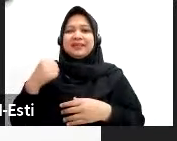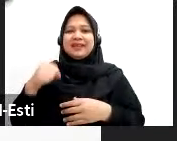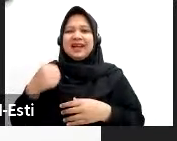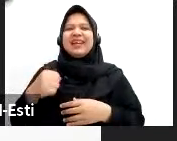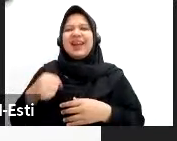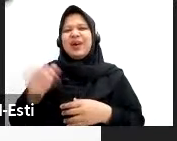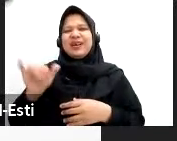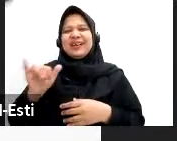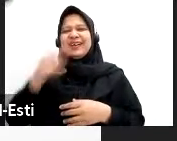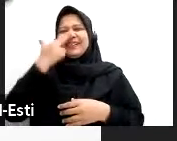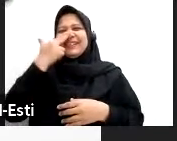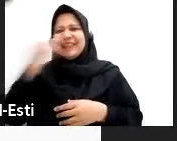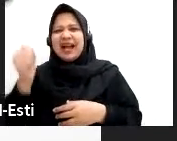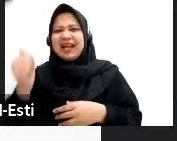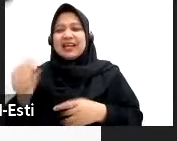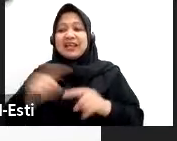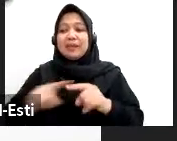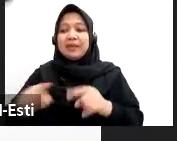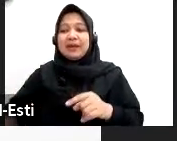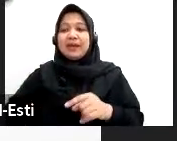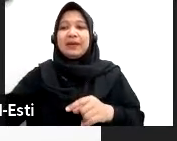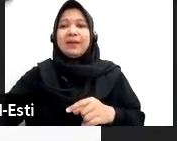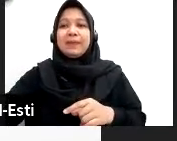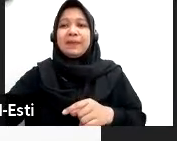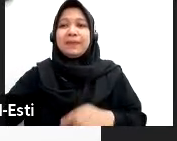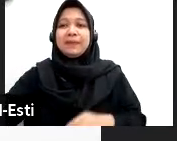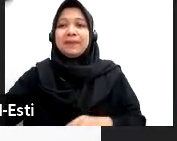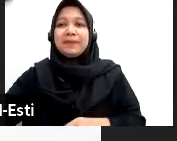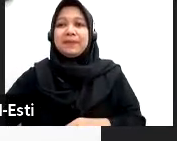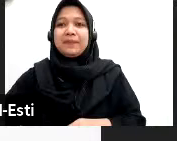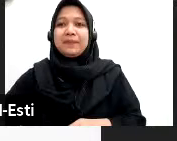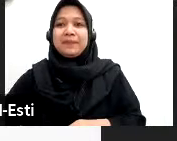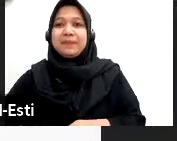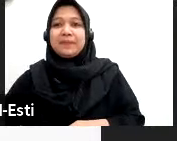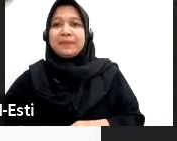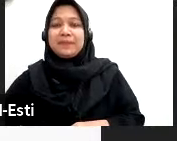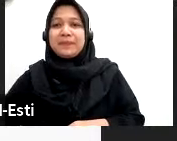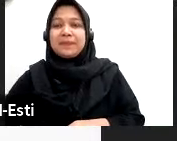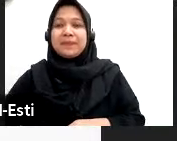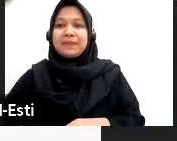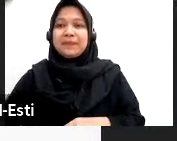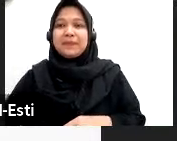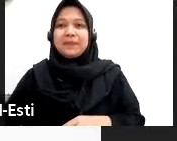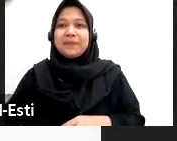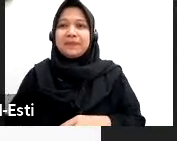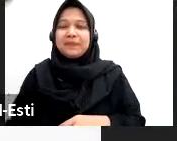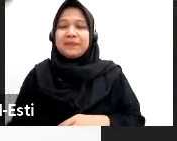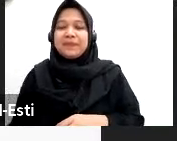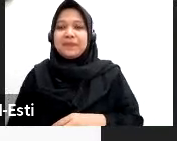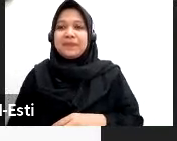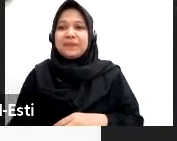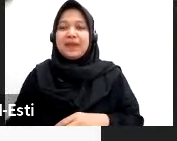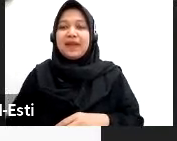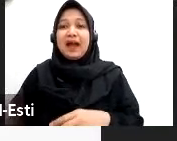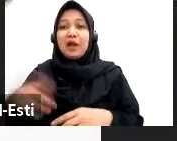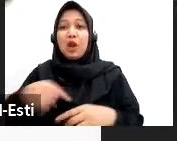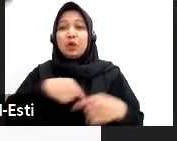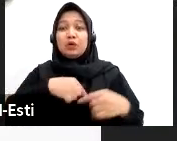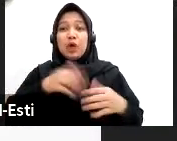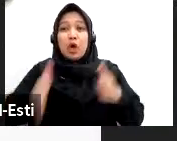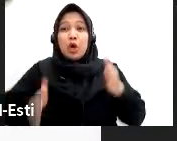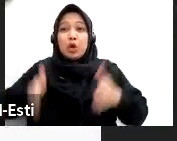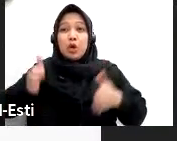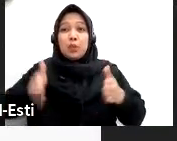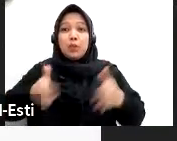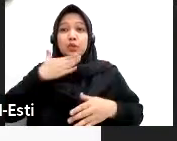tapi saya tidak tahu apakah hati ini bisa dilakukan oleh robot artinya